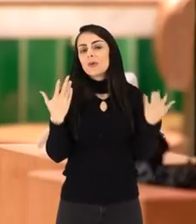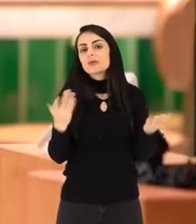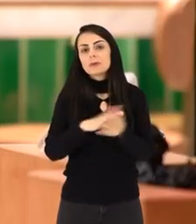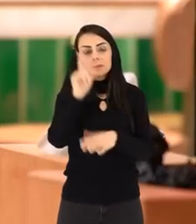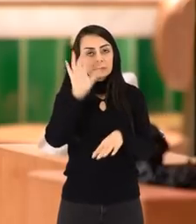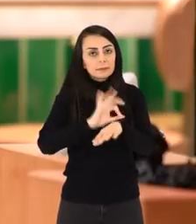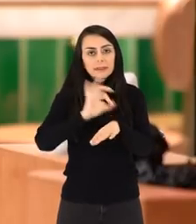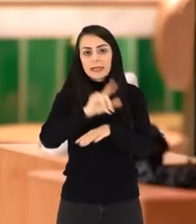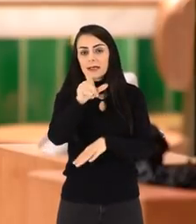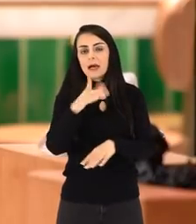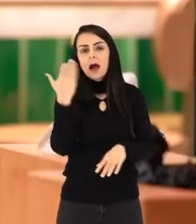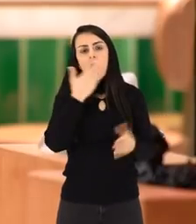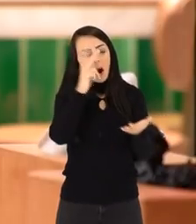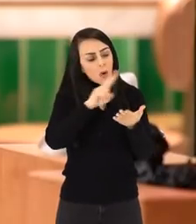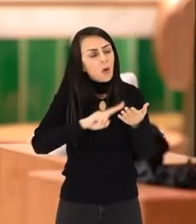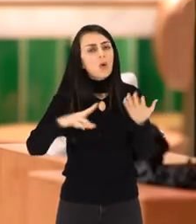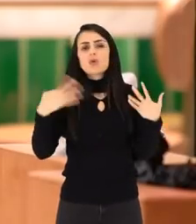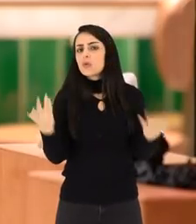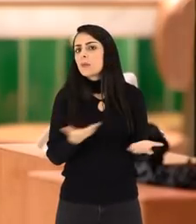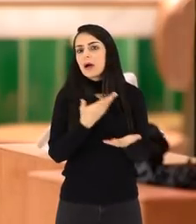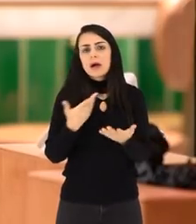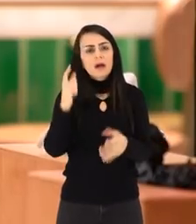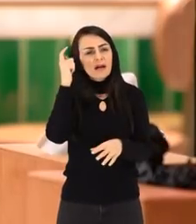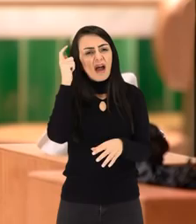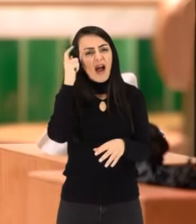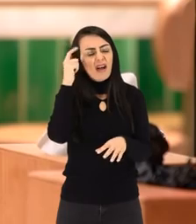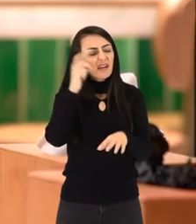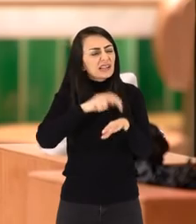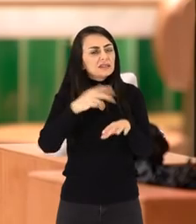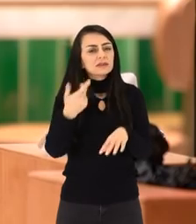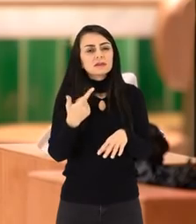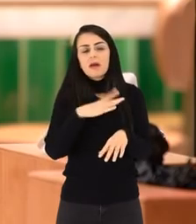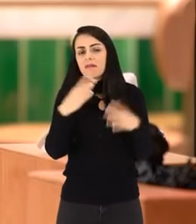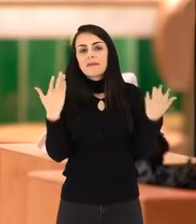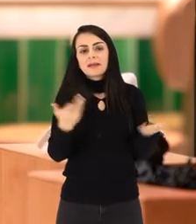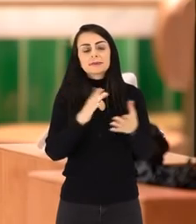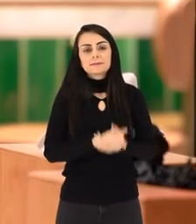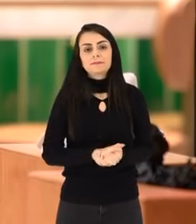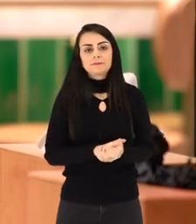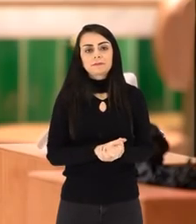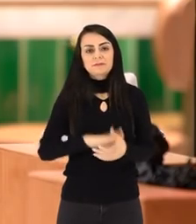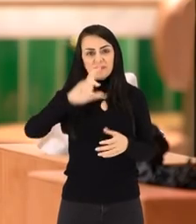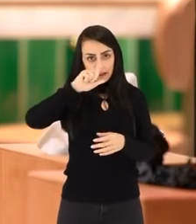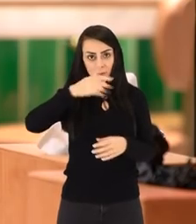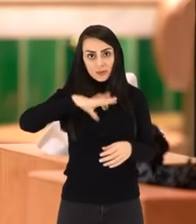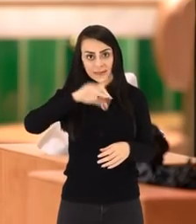dakika öyle bir şey değil ki. Okumak zaten öyle bir şey değil mi? Ya, anladığımız kesinlikle. Kadar anlatmak değil mi yani? Kesinlikle. Limon istiyor musun?